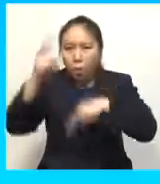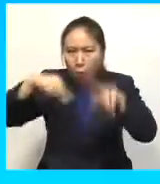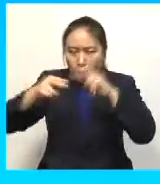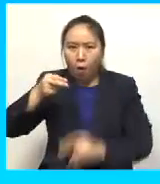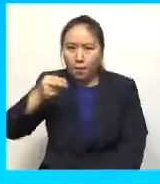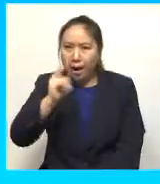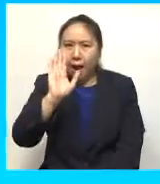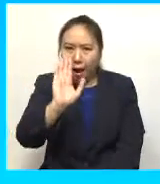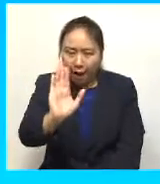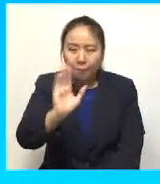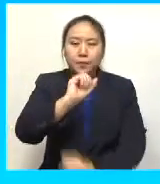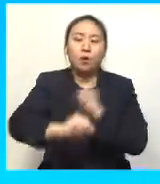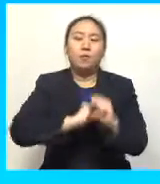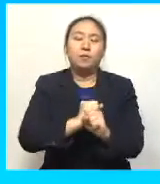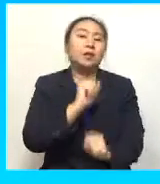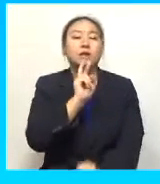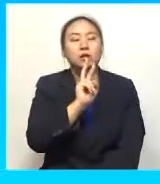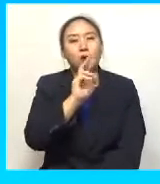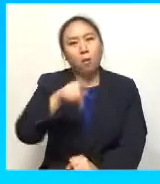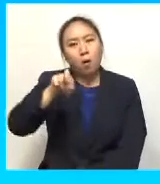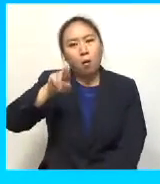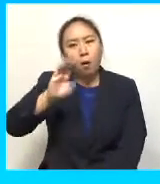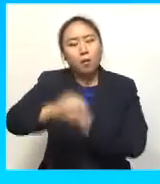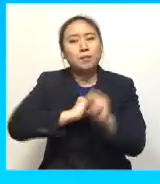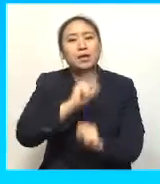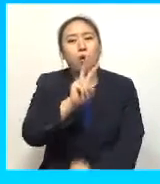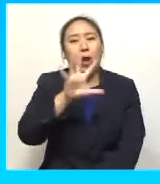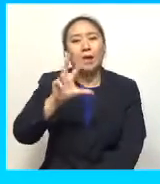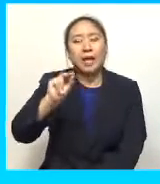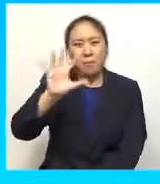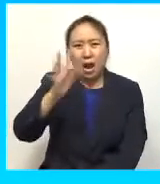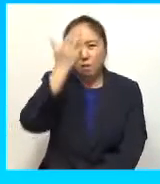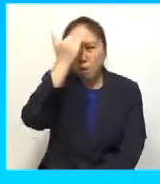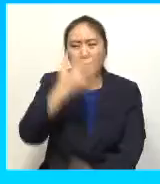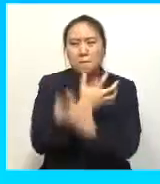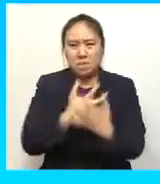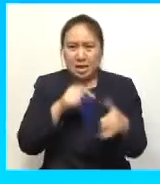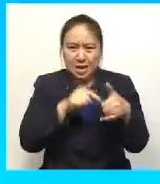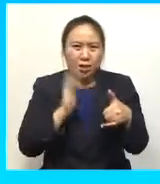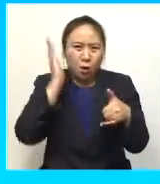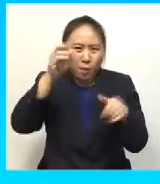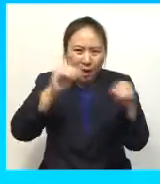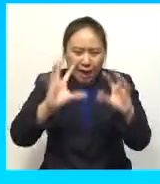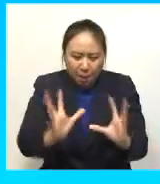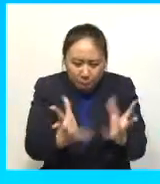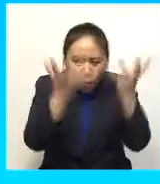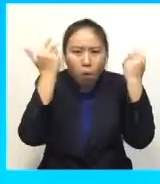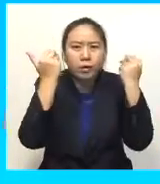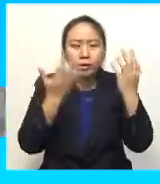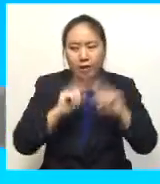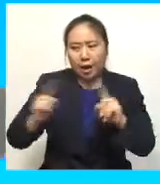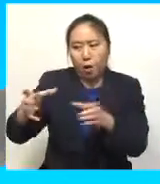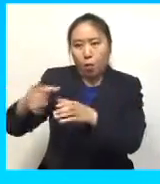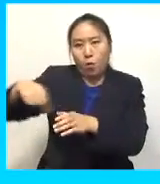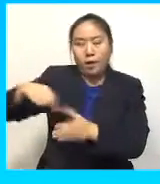องสัตว์ป่าพุทธศักราช2535ซึ่งอยู่ในกลุ่มเสี่ยงใกล้สูญพันธุ์ค่ะแต่ว่ากลุ่มบุคคลดังกล่าวไม่ได้